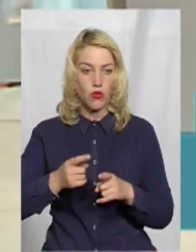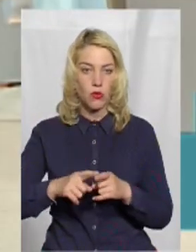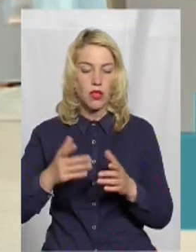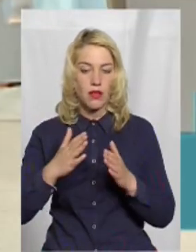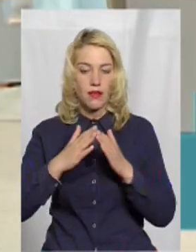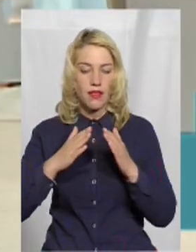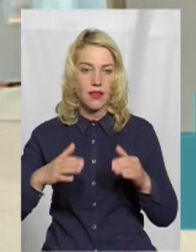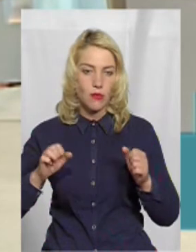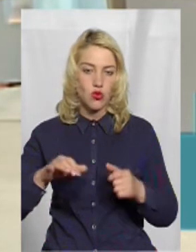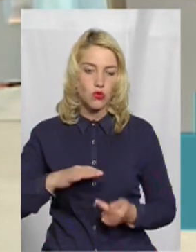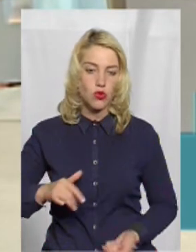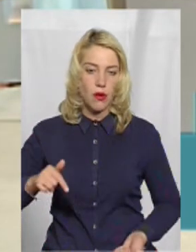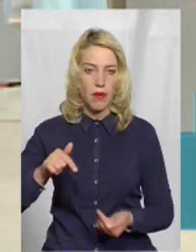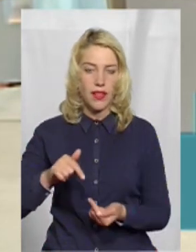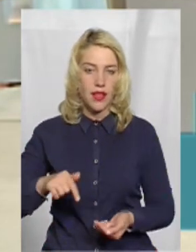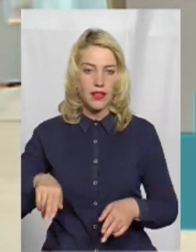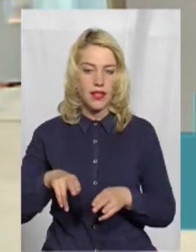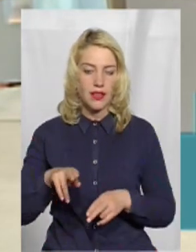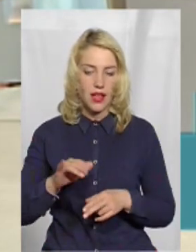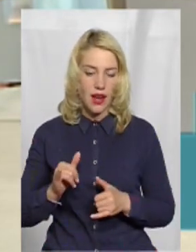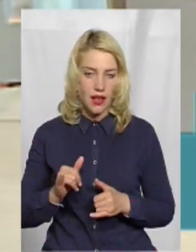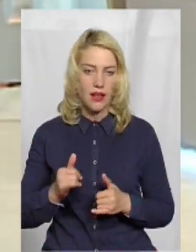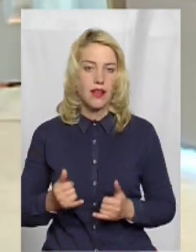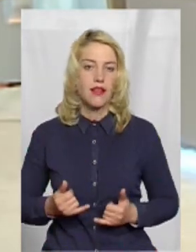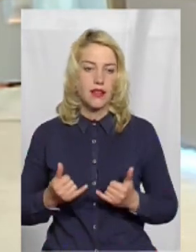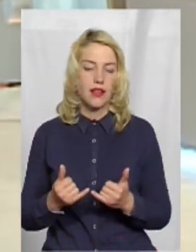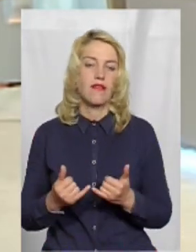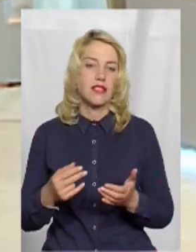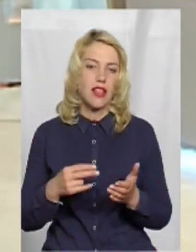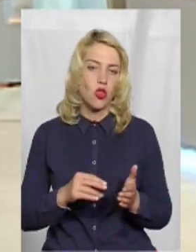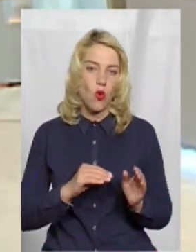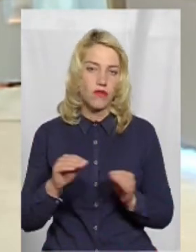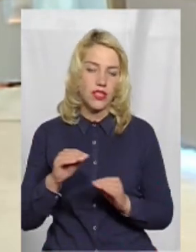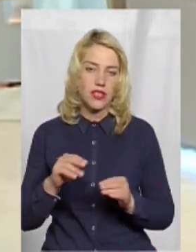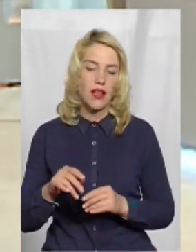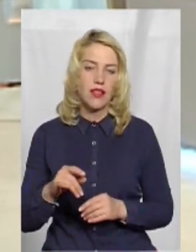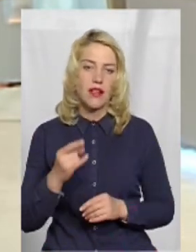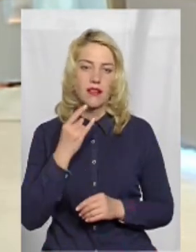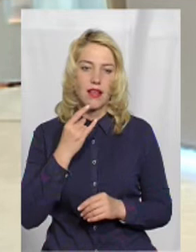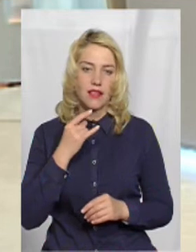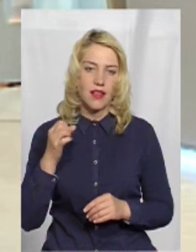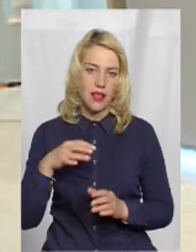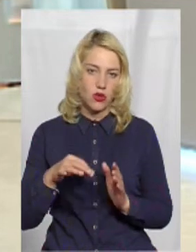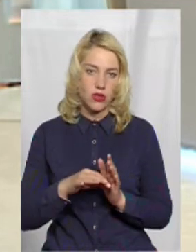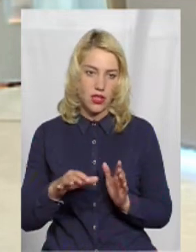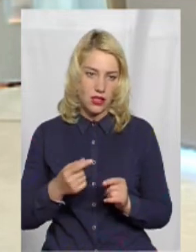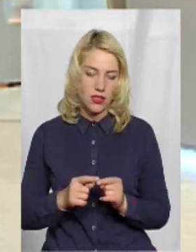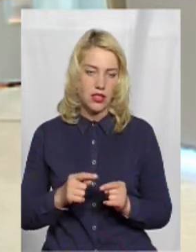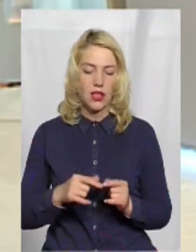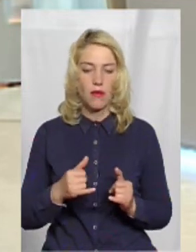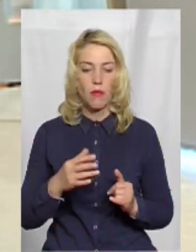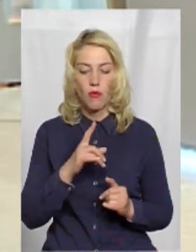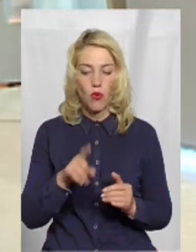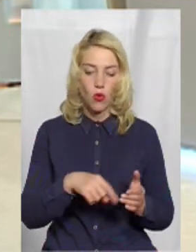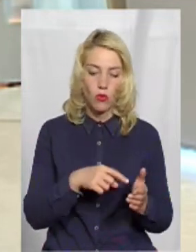дахи можуть бути придатні для саме встановлення дахових сонячних станцій. Ну, мова йде про комунальну сферу, про